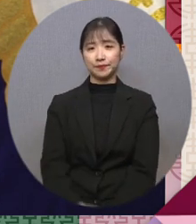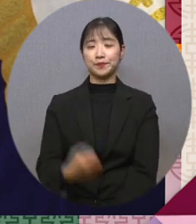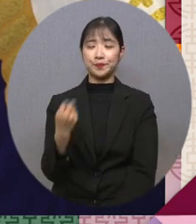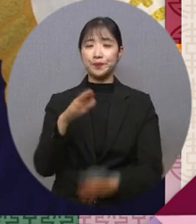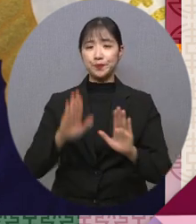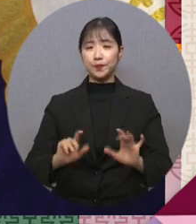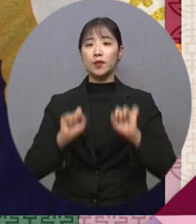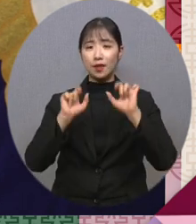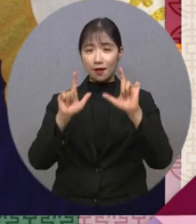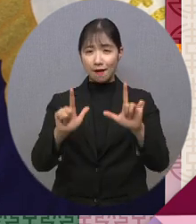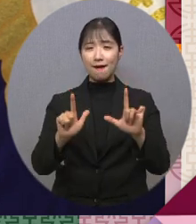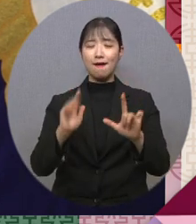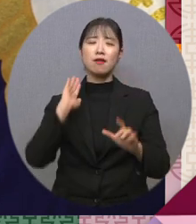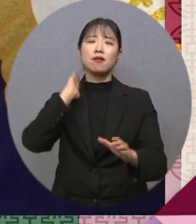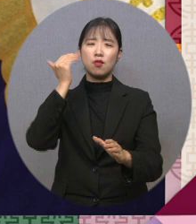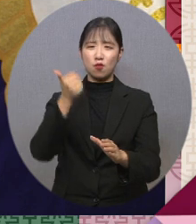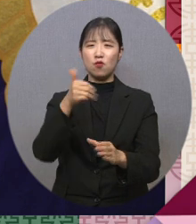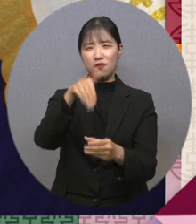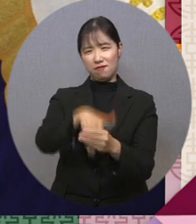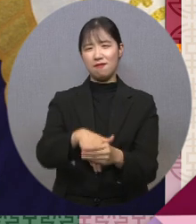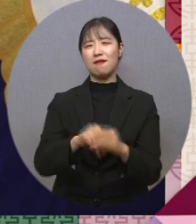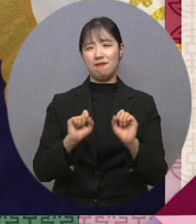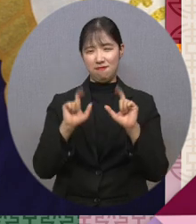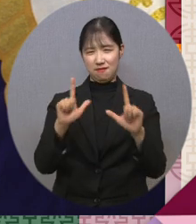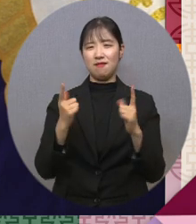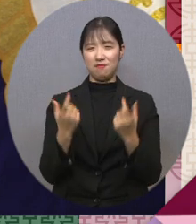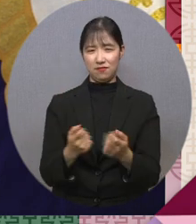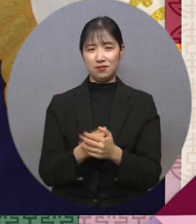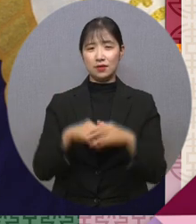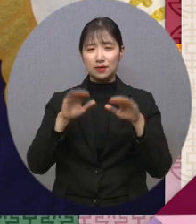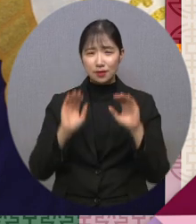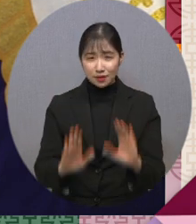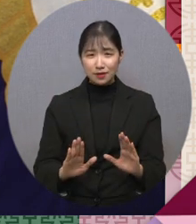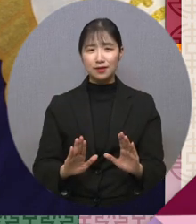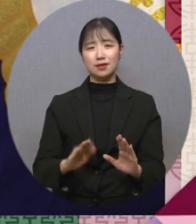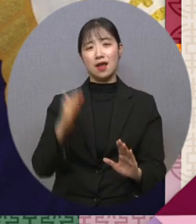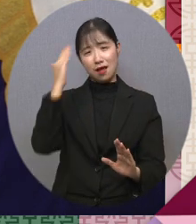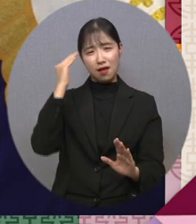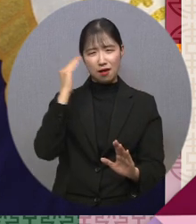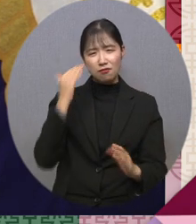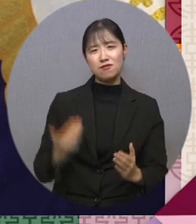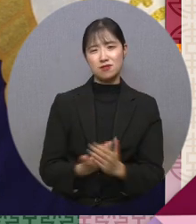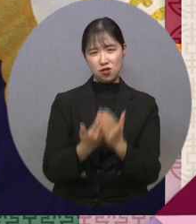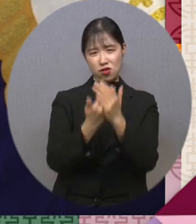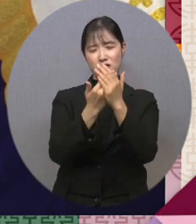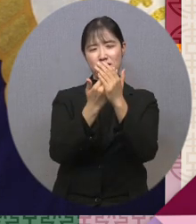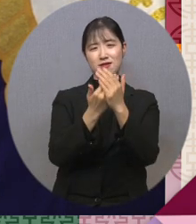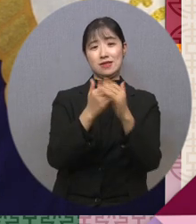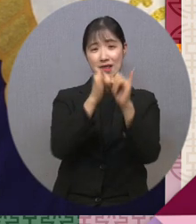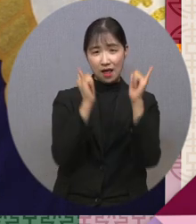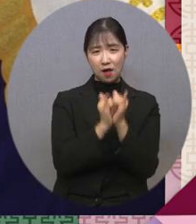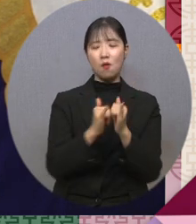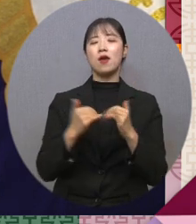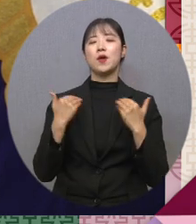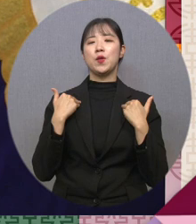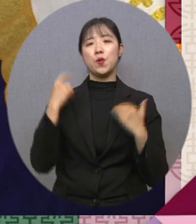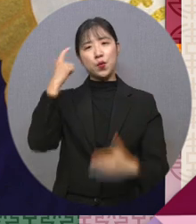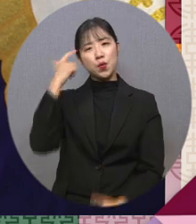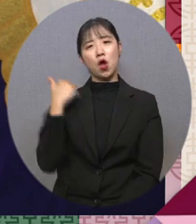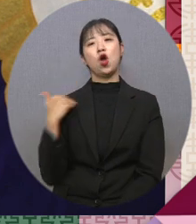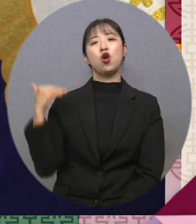올해는 대선의 해입니다. 대한민국은 지금 성장사회에서 성숙사회로